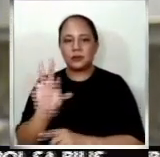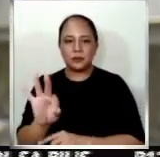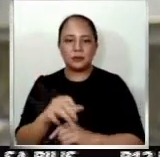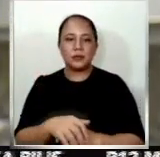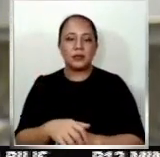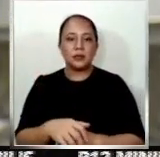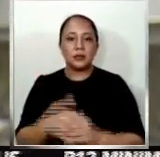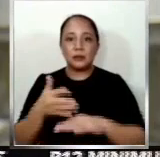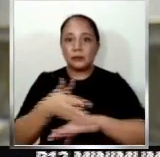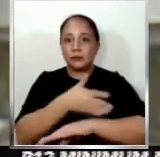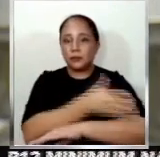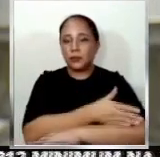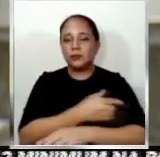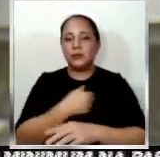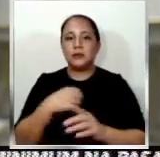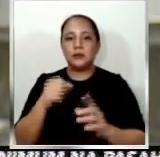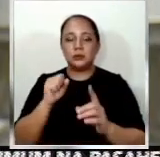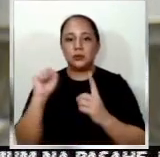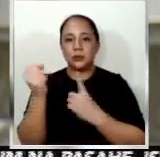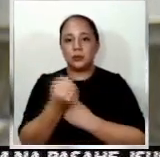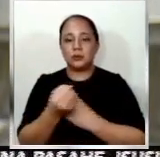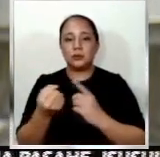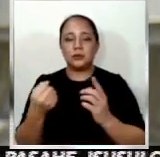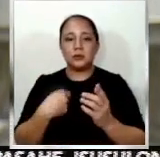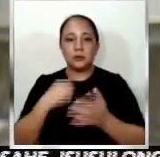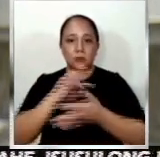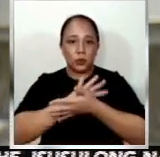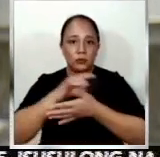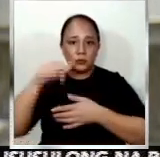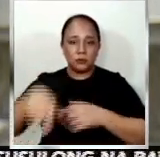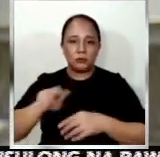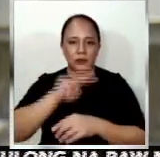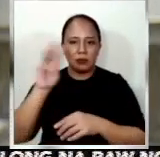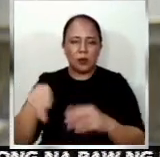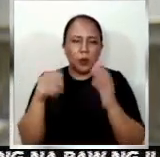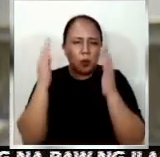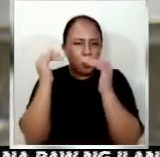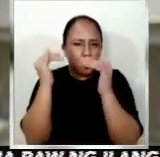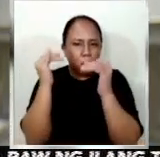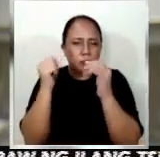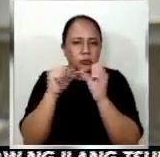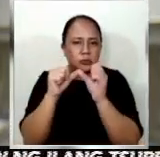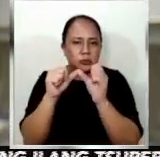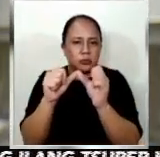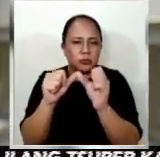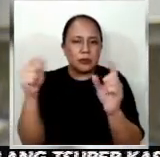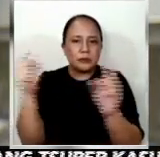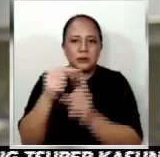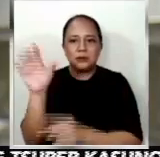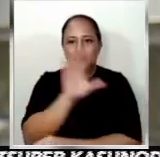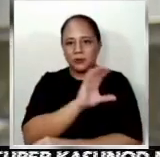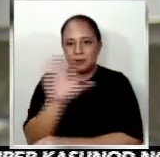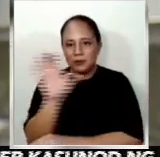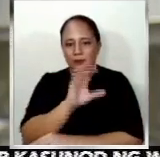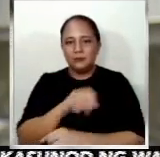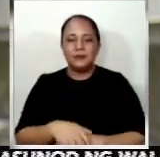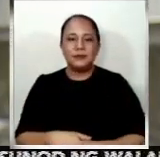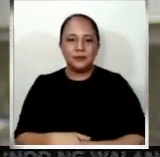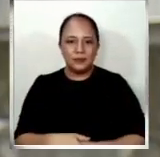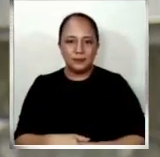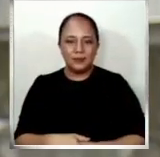sitwasyon ng COVID-19 sa Kamaynilaan, kaya sana mapanatili ito hanggang sa Kapaskuhan. Rafi Tima,